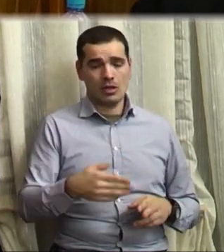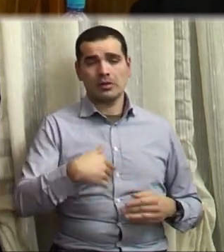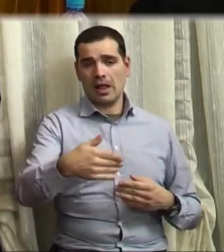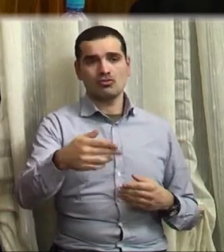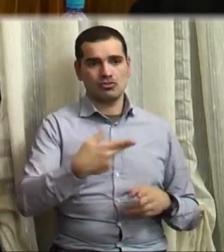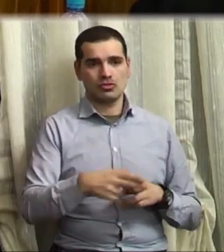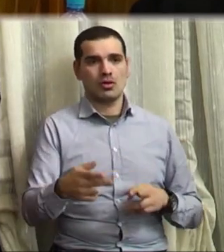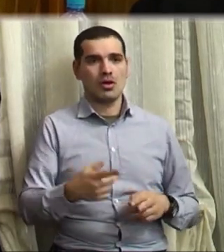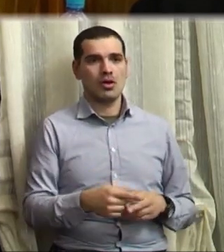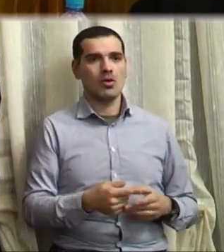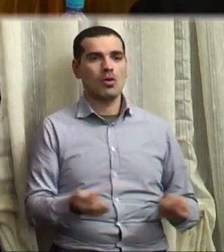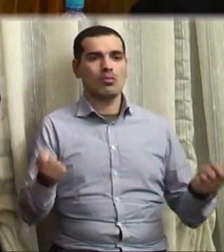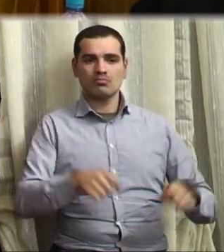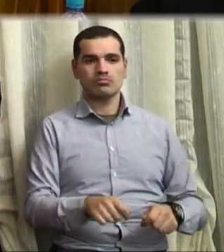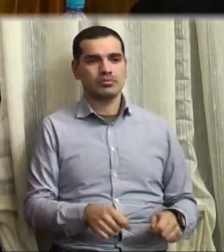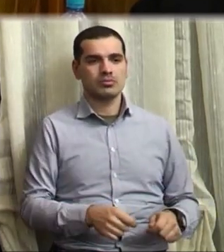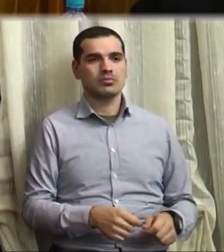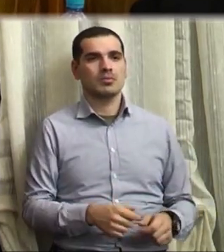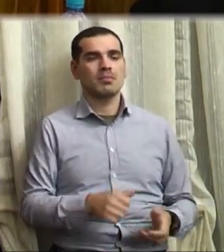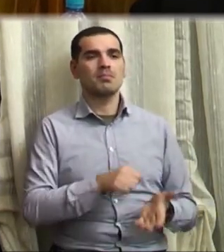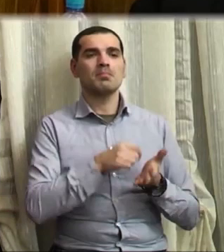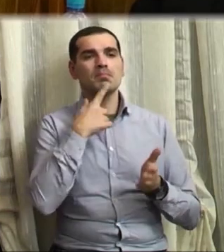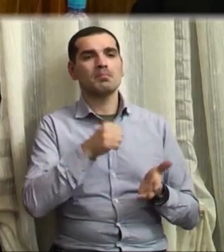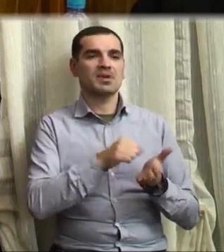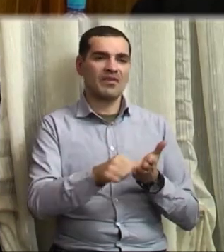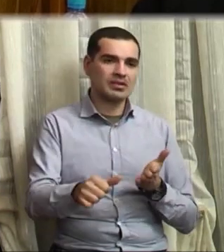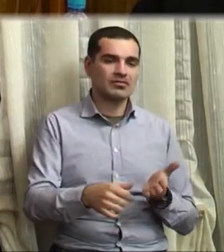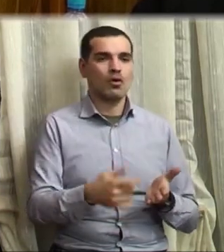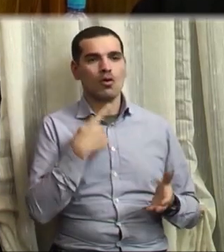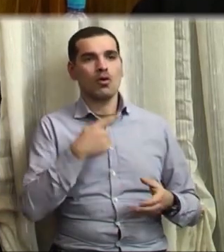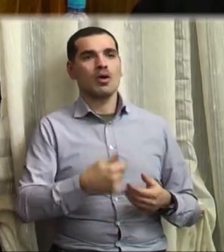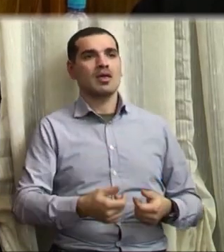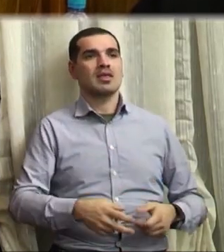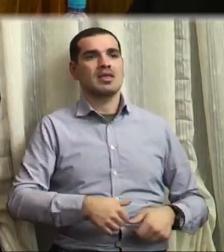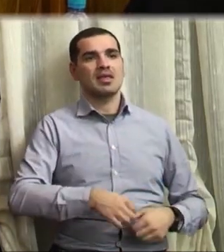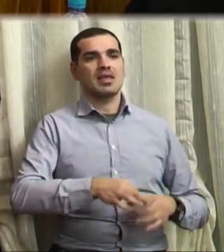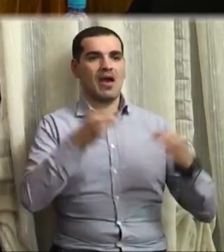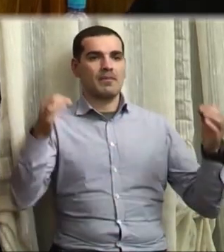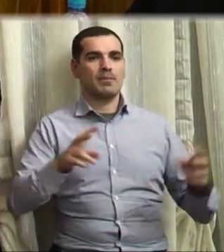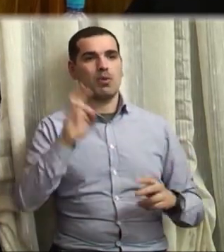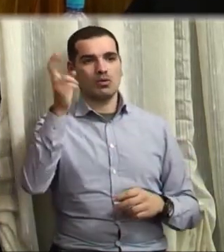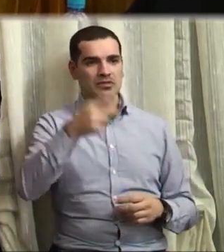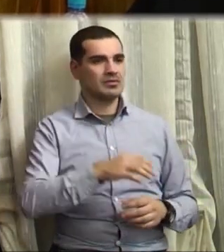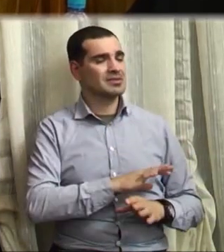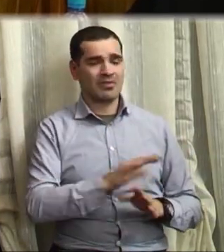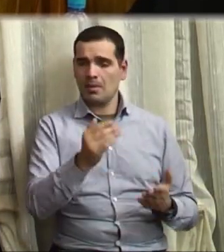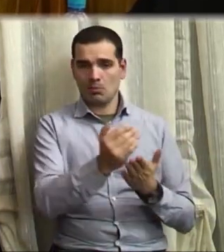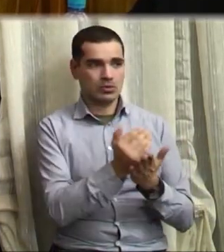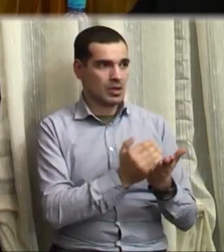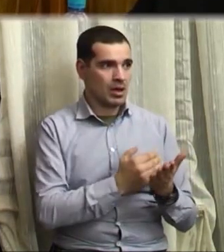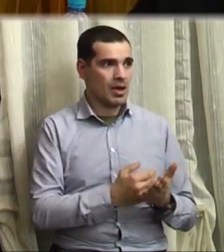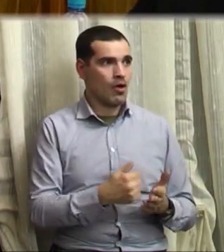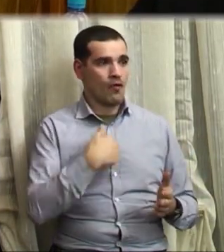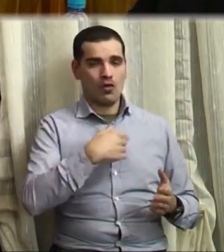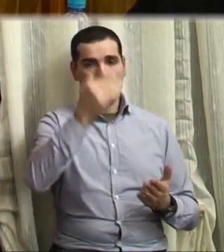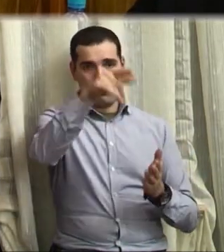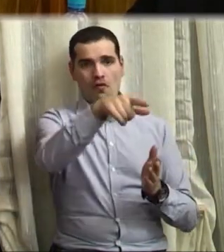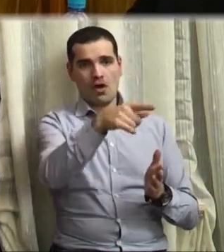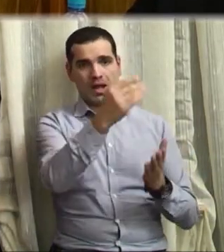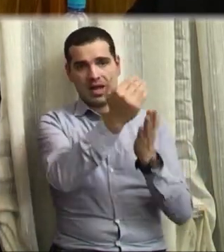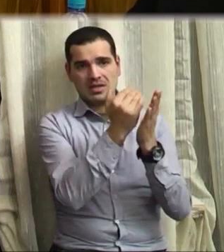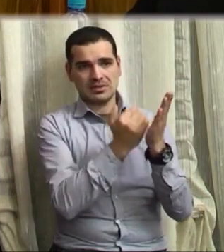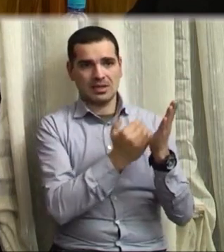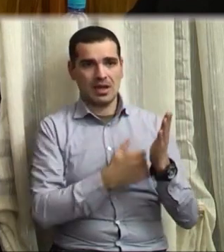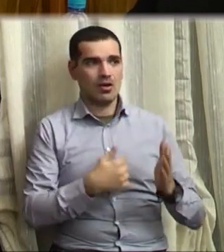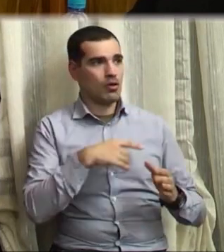utvrđen je i postupak za utvrđivanje liste prvenstva i objavljivanje javnog poziva itd., itd. Sve po propisu. Evo, ovo je lista